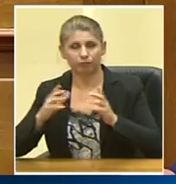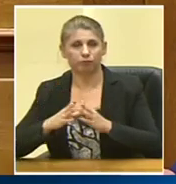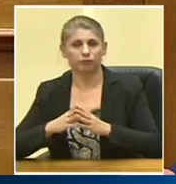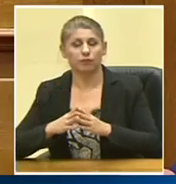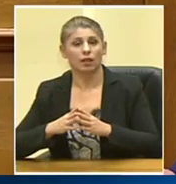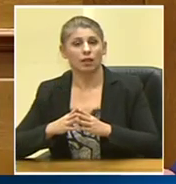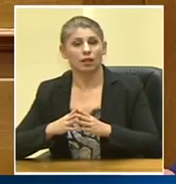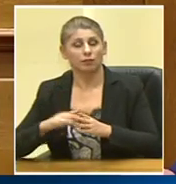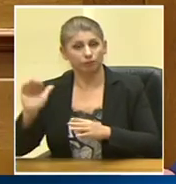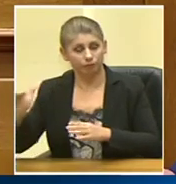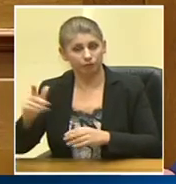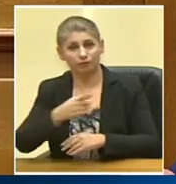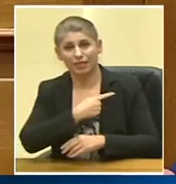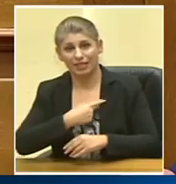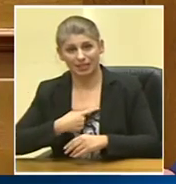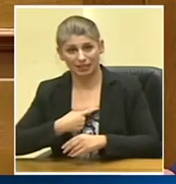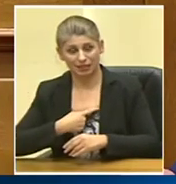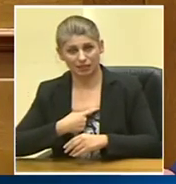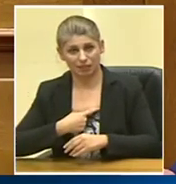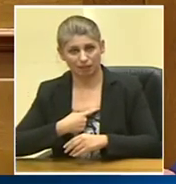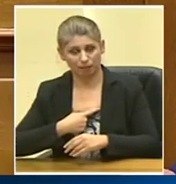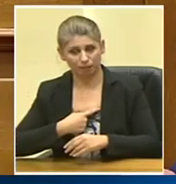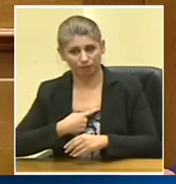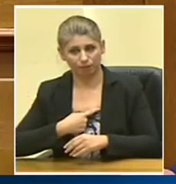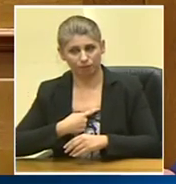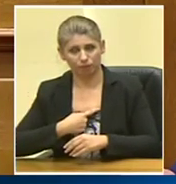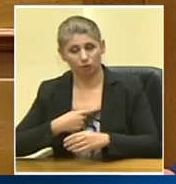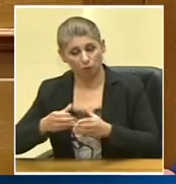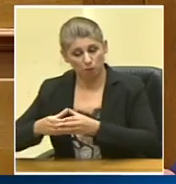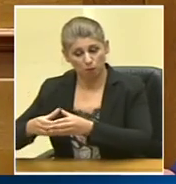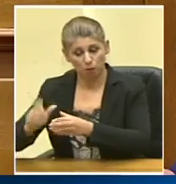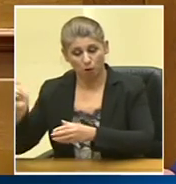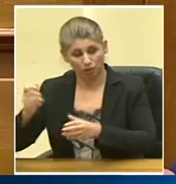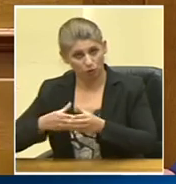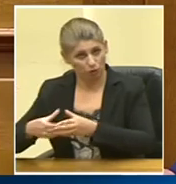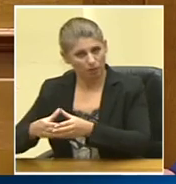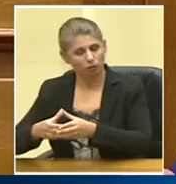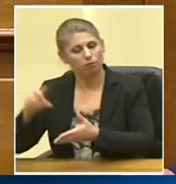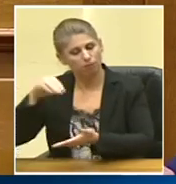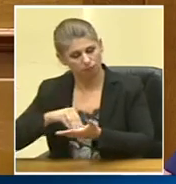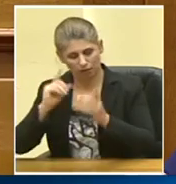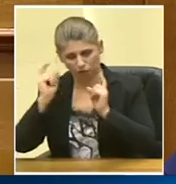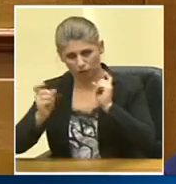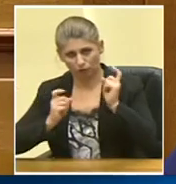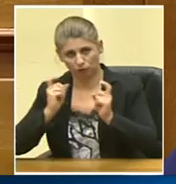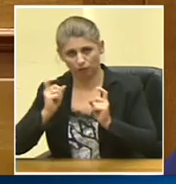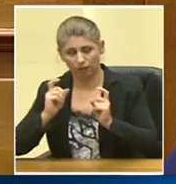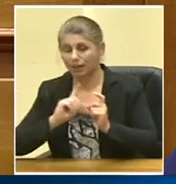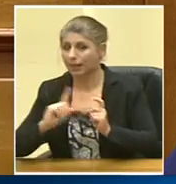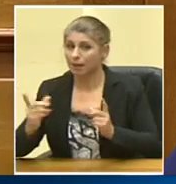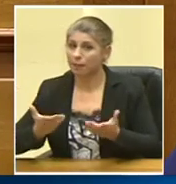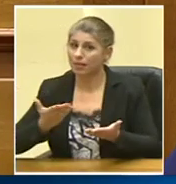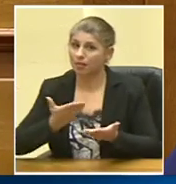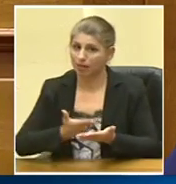Καλό λοιπόν τις ηγεσίες όλων των πολιτικών κομμάτων να το ξανασκεφτούν και να μην θέσουν